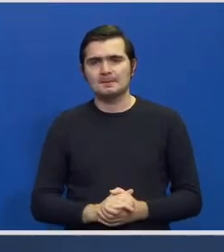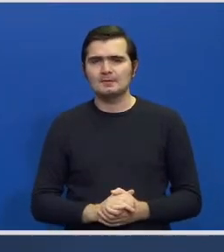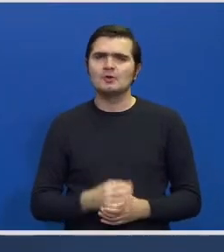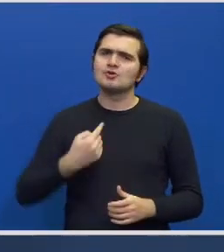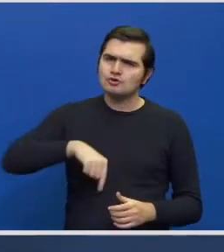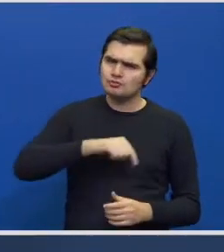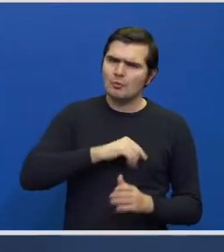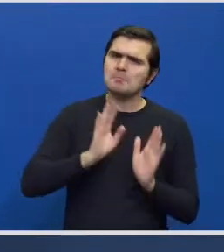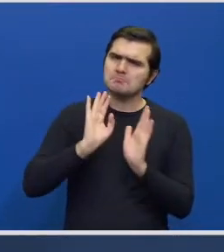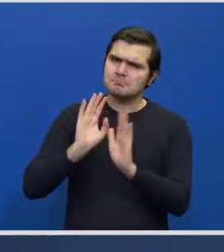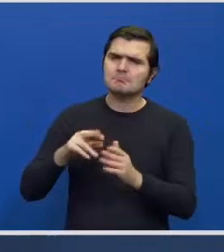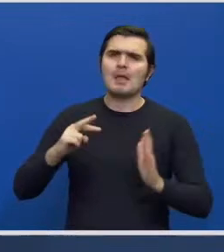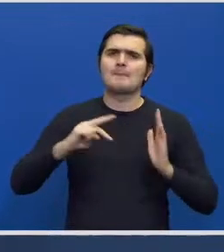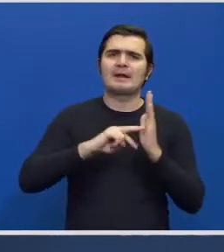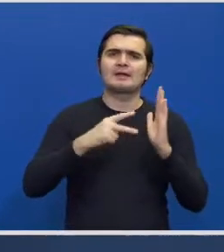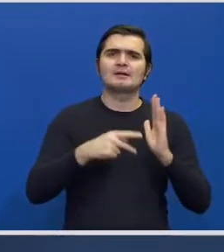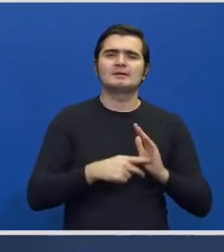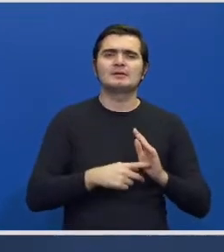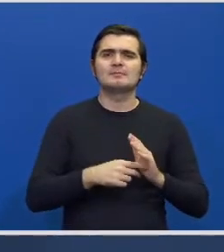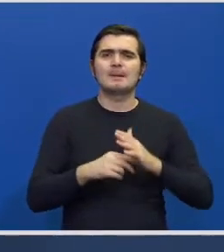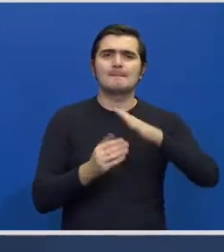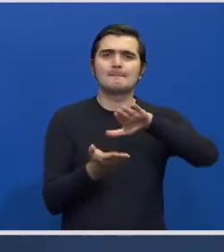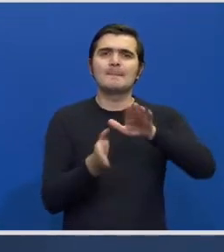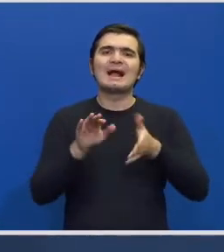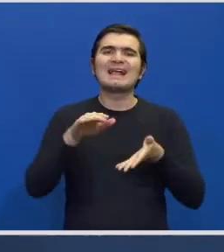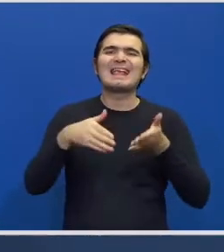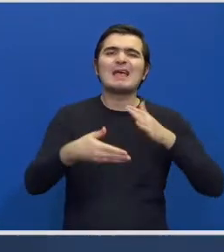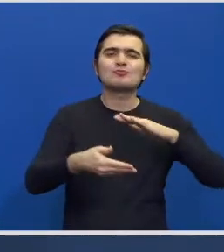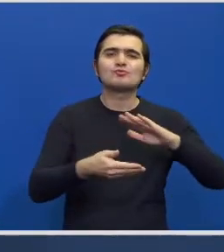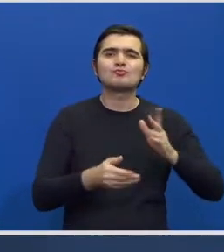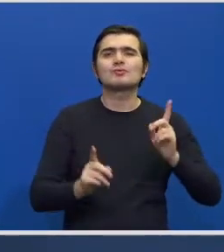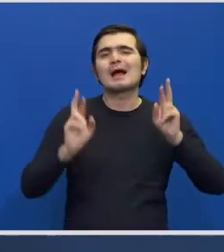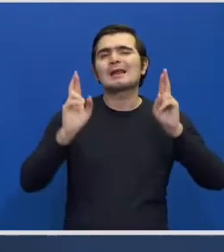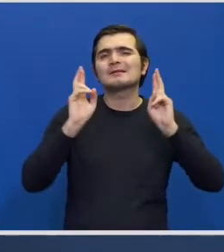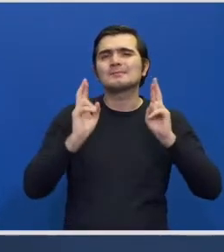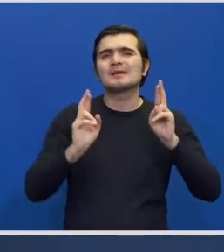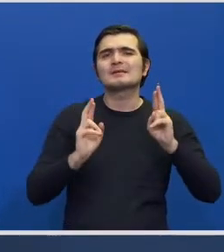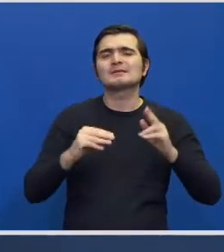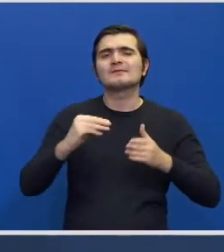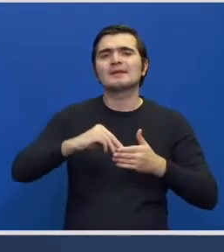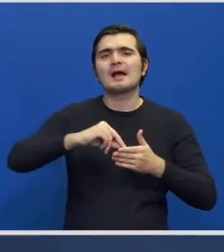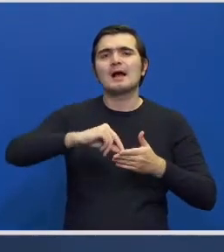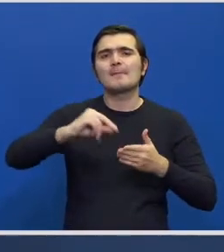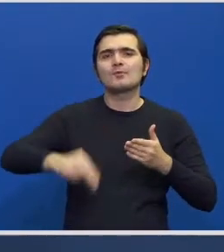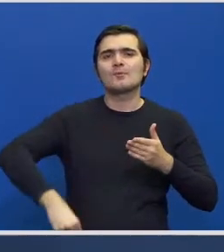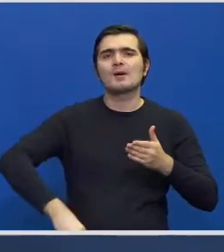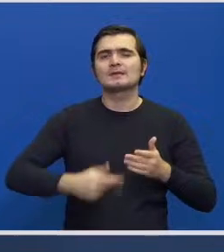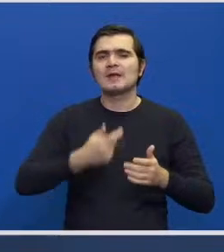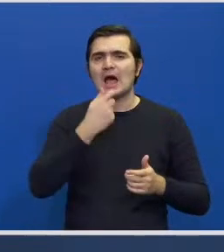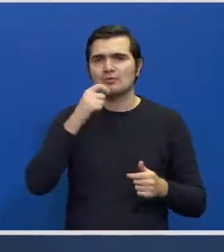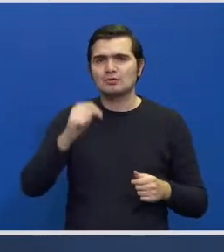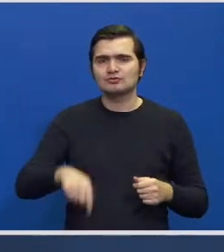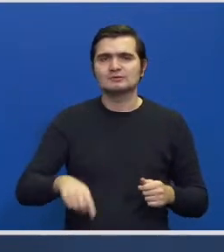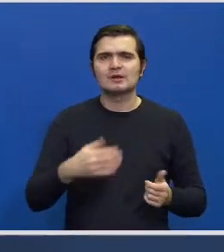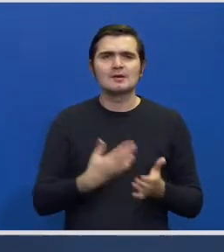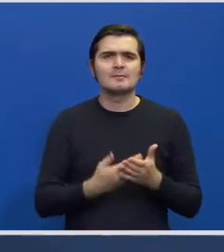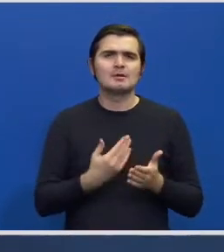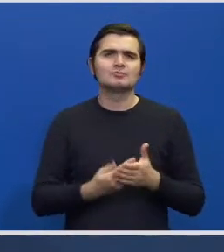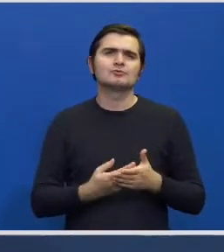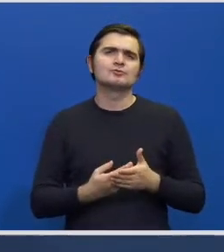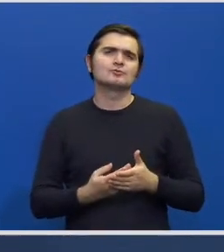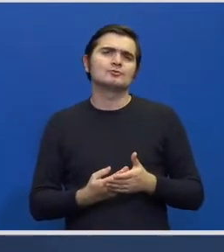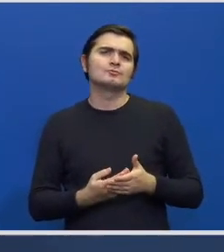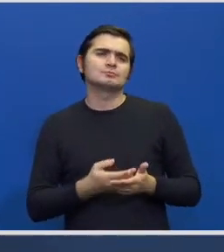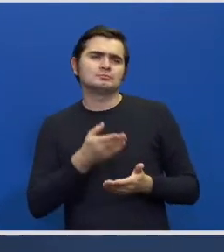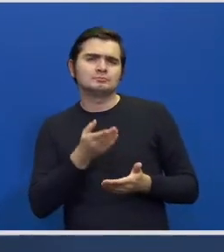proiecte. De asemenea, pregătim și pachetul care sper eu să reușim să-l aprobăm încă